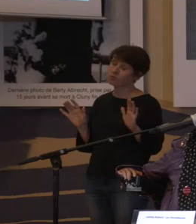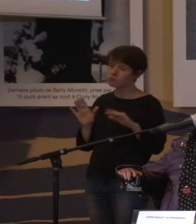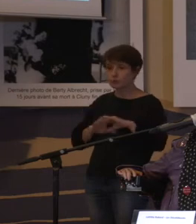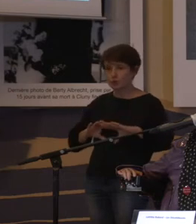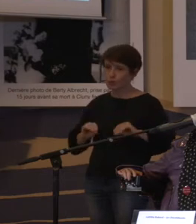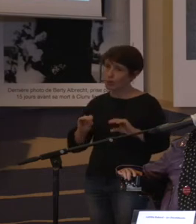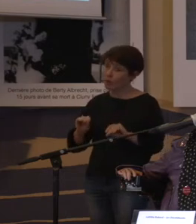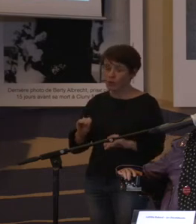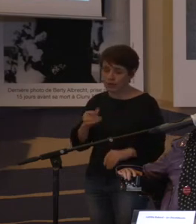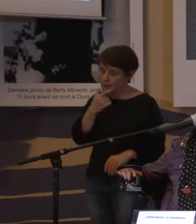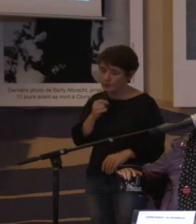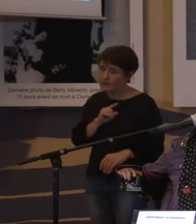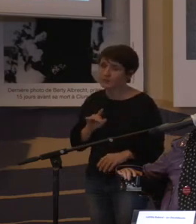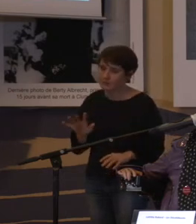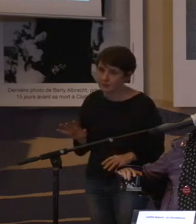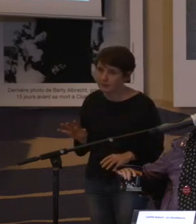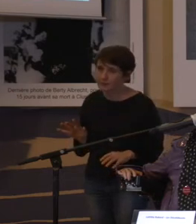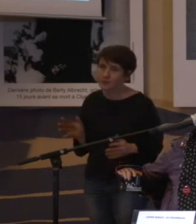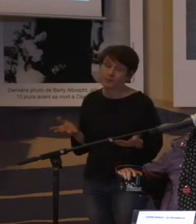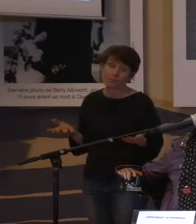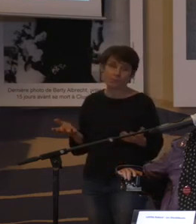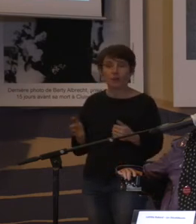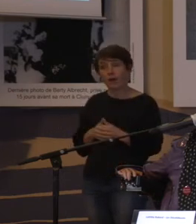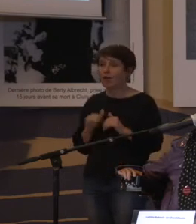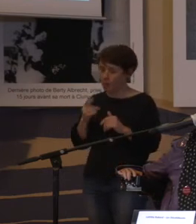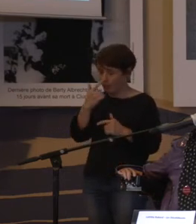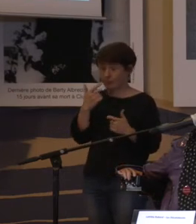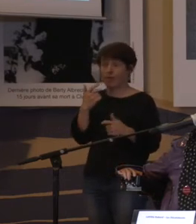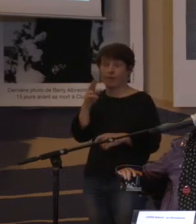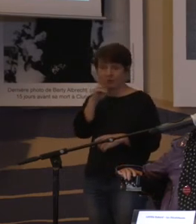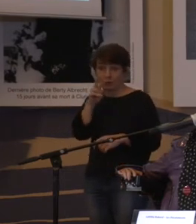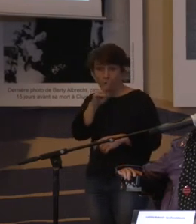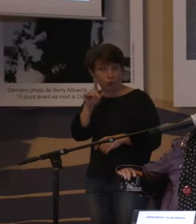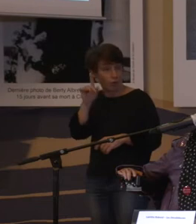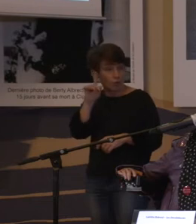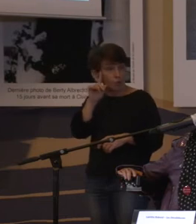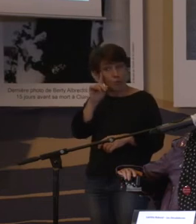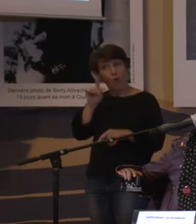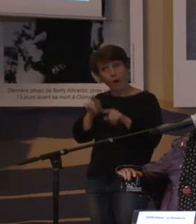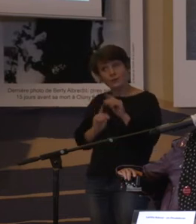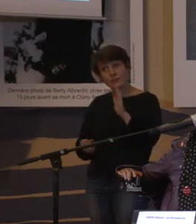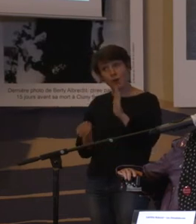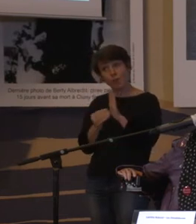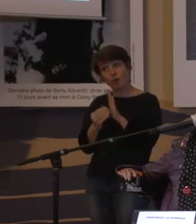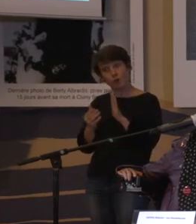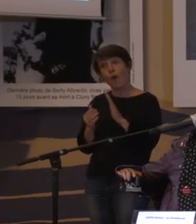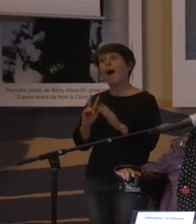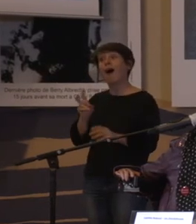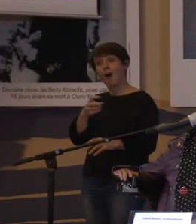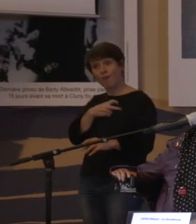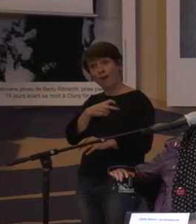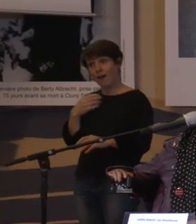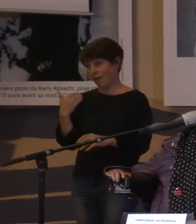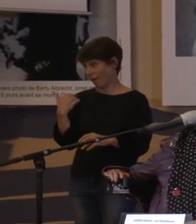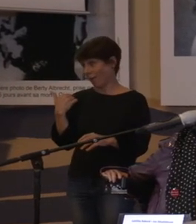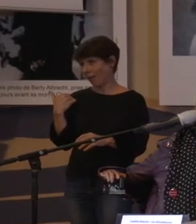ce n'est pas aussi simple que ça. Vous allez rigoler quand même. L'interdiction d'échappement corporel dans le code civil, c'est-à-dire qu'il a fallu attendre il n'y a